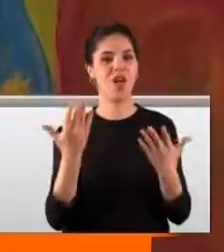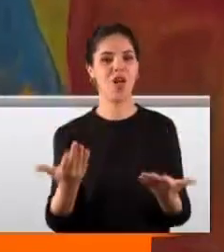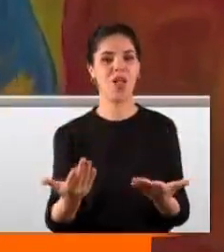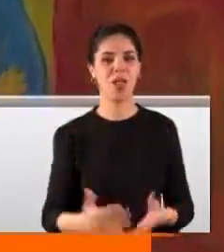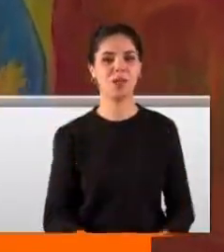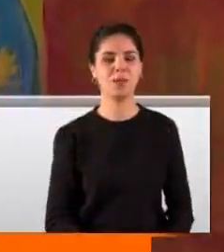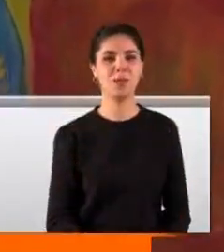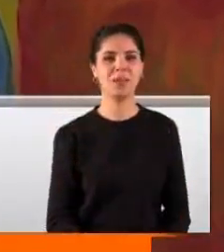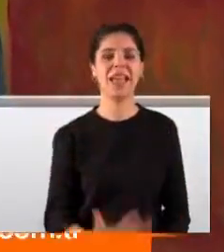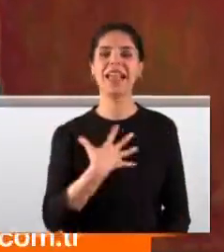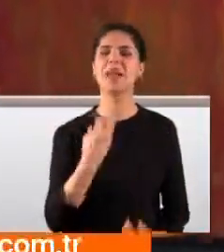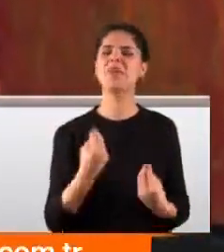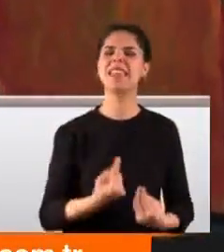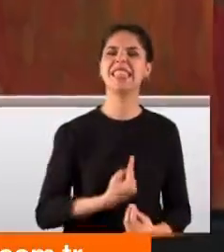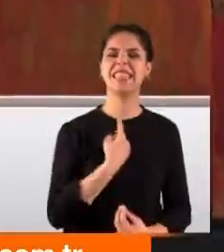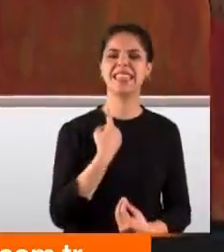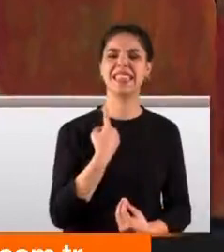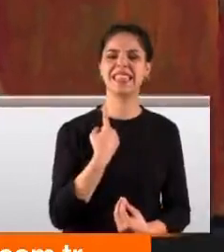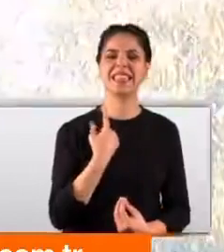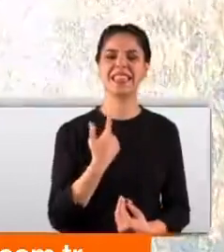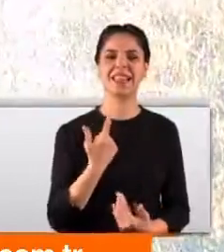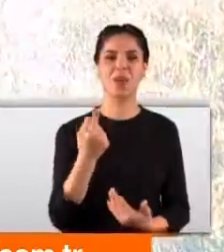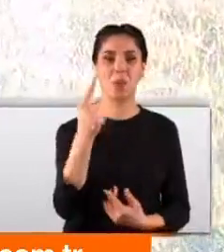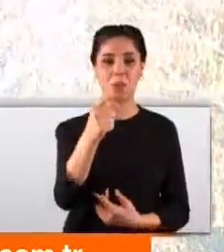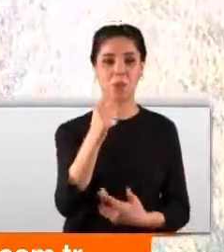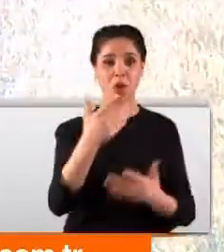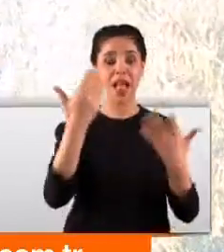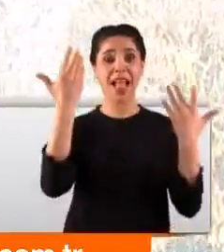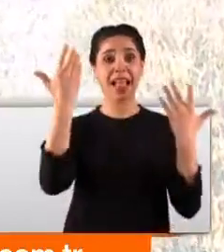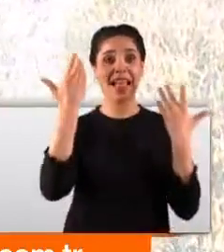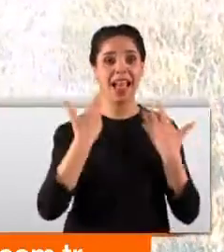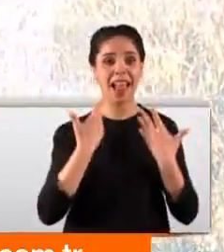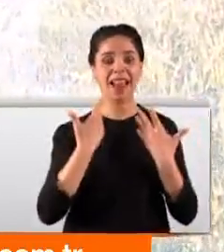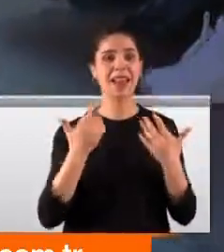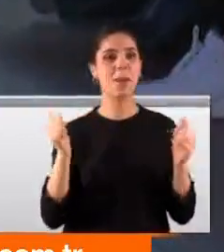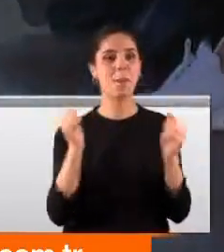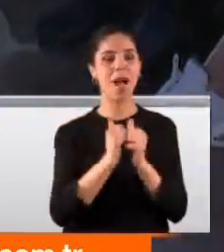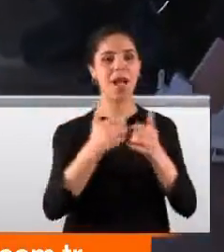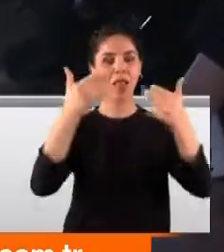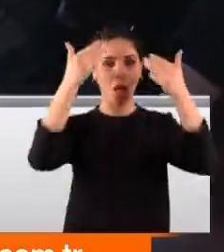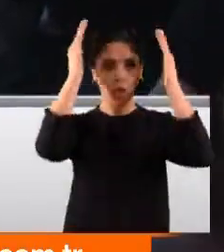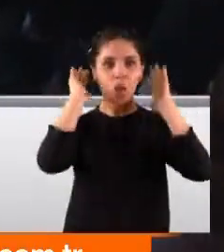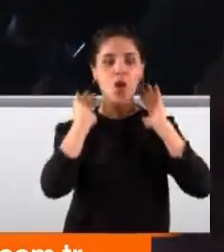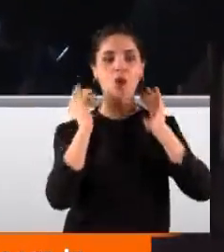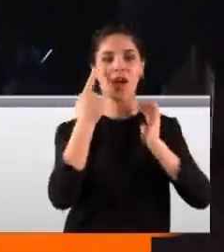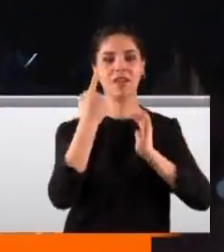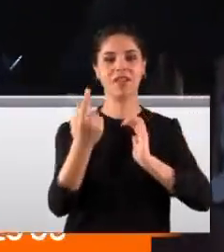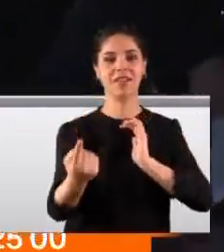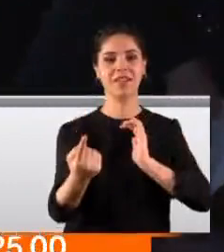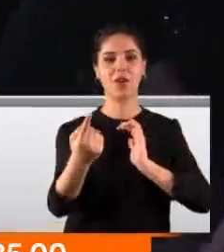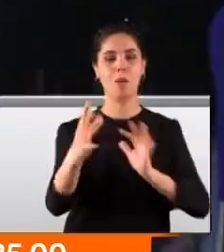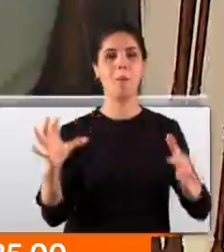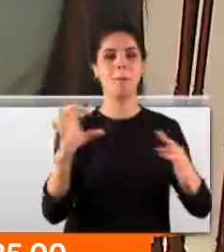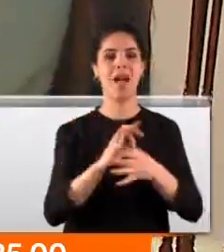gibi hissediyorum kendimi. Umarım kuğu gibi de süzülürüm. Gelinliğin tamamlayıcısı duvaklarsa bu ihtişamın